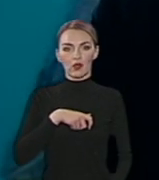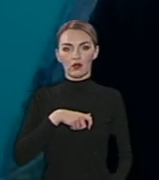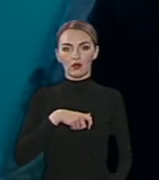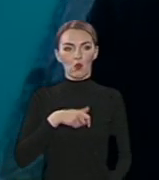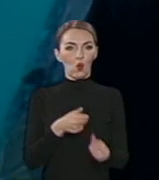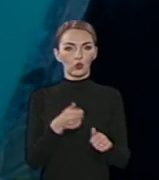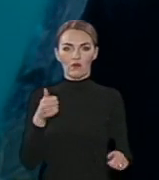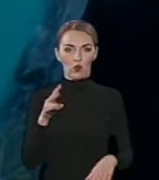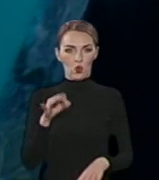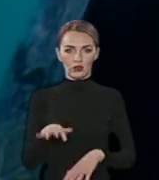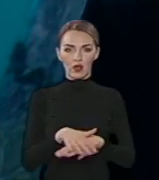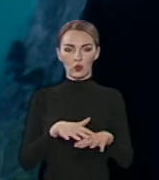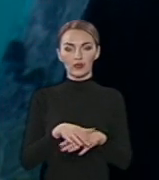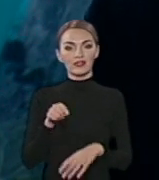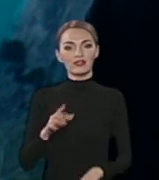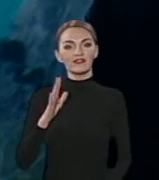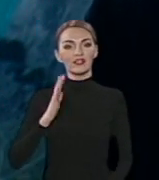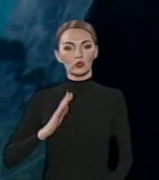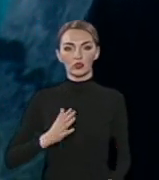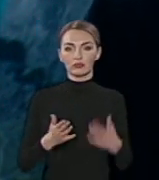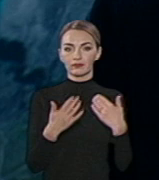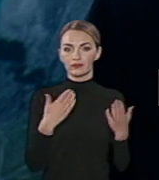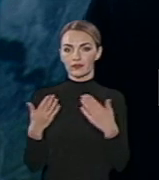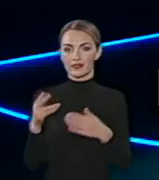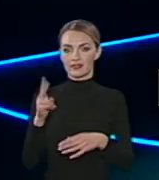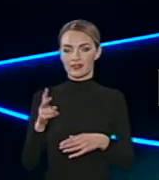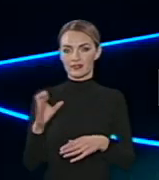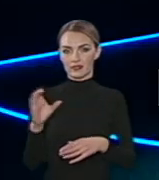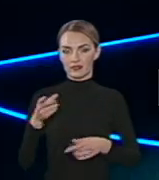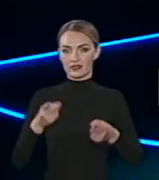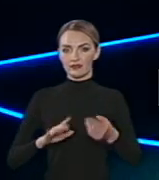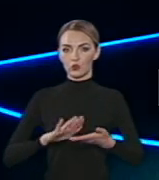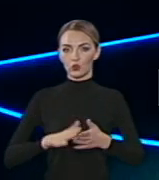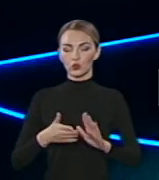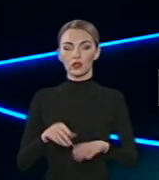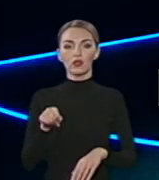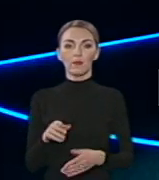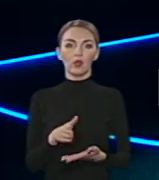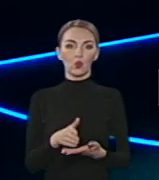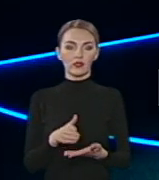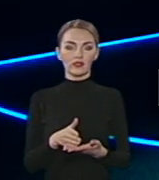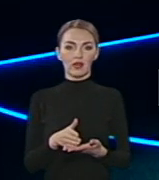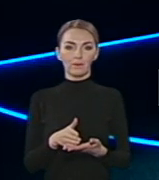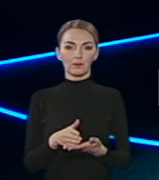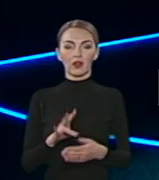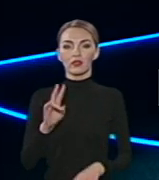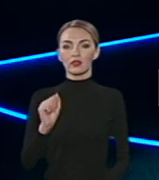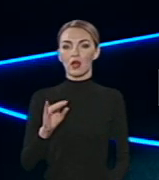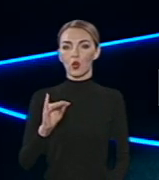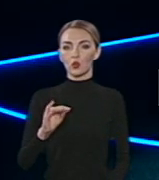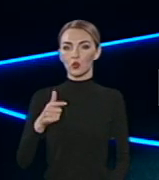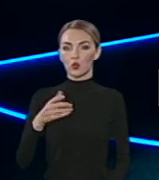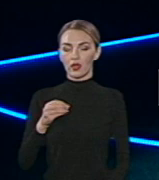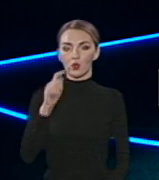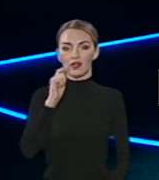народа. Здесь они все-таки вынуждены соприкасаться с действительностью. Там находится на юге Украины достаточно много людей,